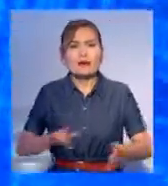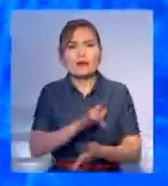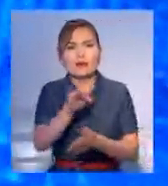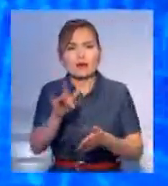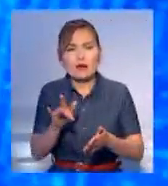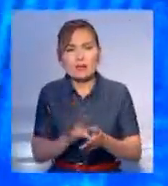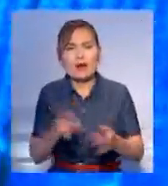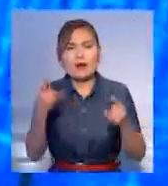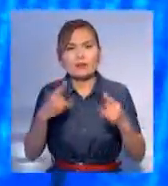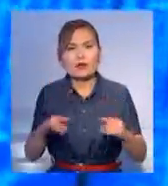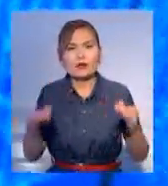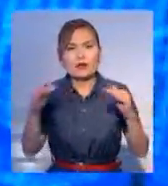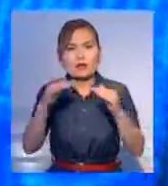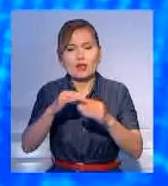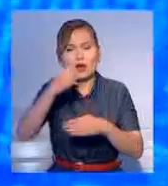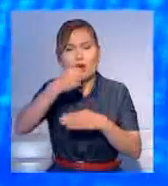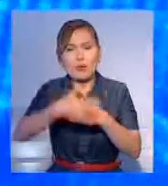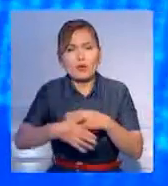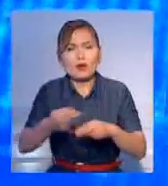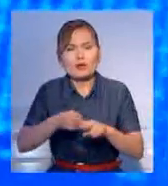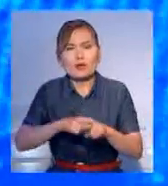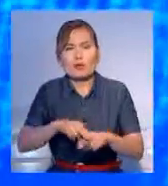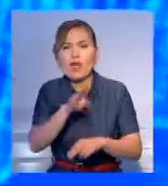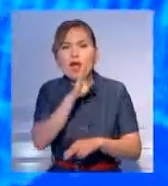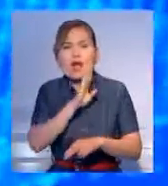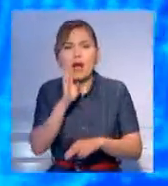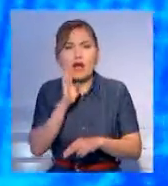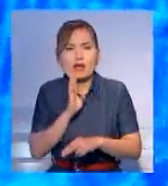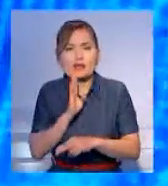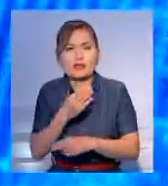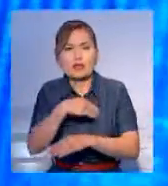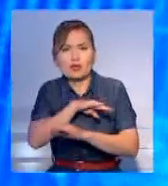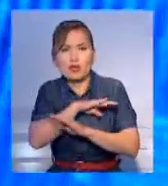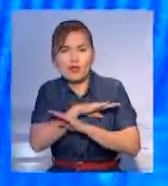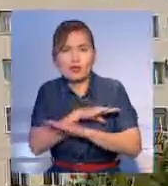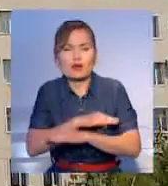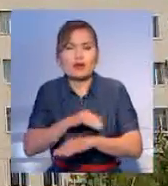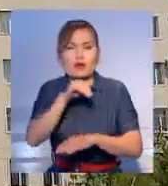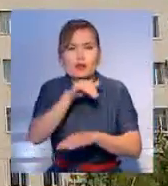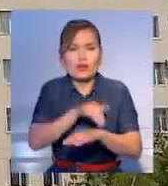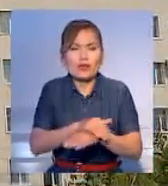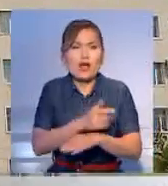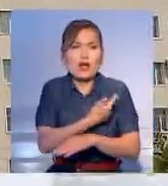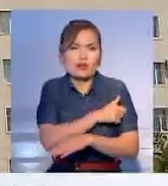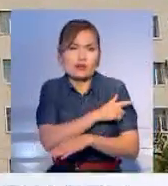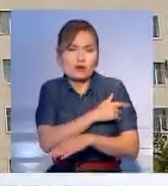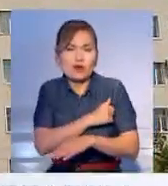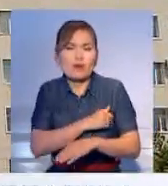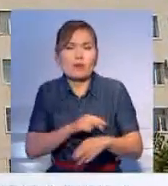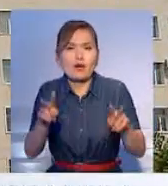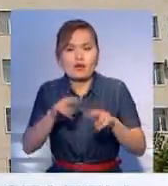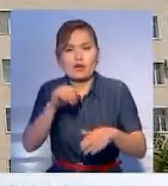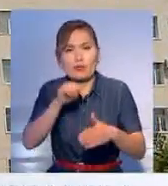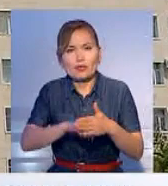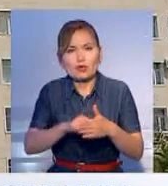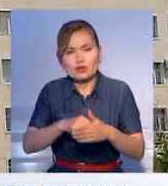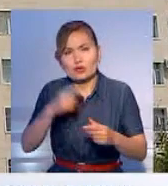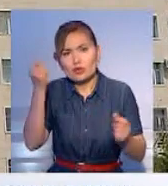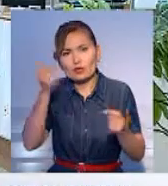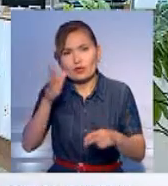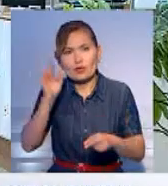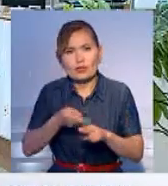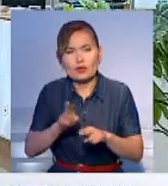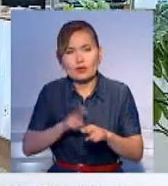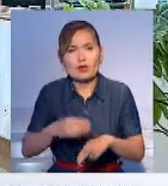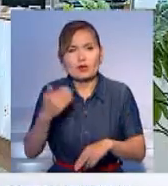Астаналық перинаталдық орталықта босанып, көз жұмған әйелдің ісі бойынша тергеу жүргізіліп жатыр. Бұл туралы бүгін денсаулық сақтау министрі Елжан Біртанов үкімет отырысында